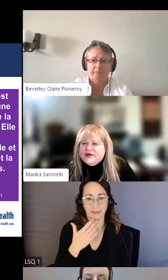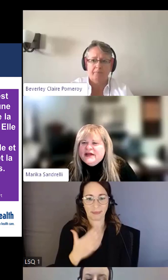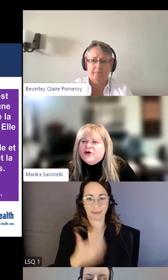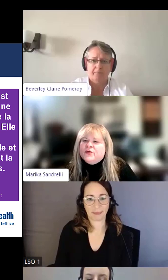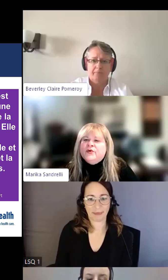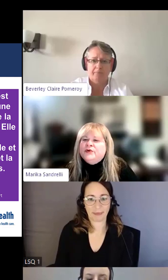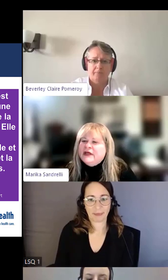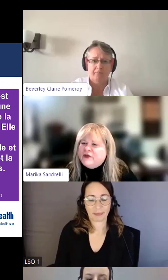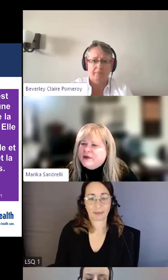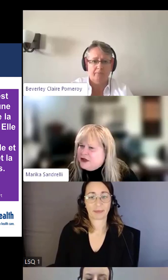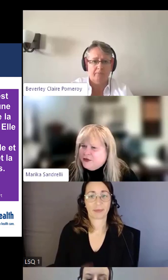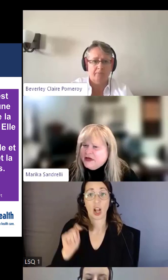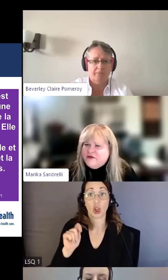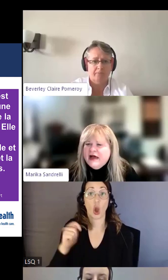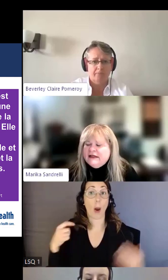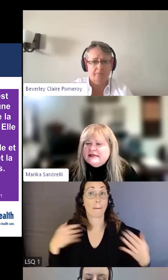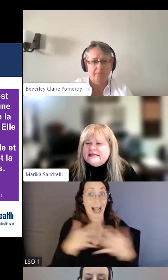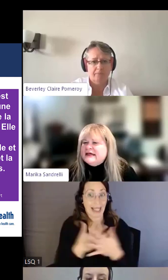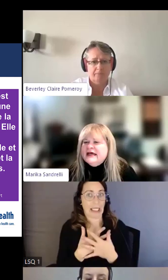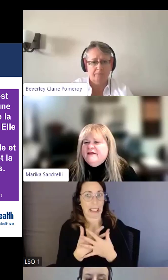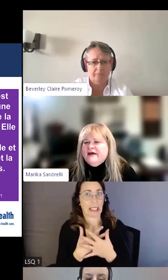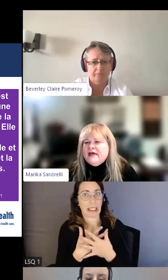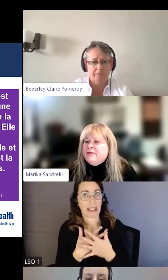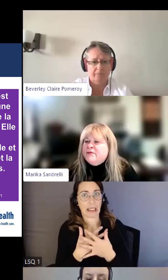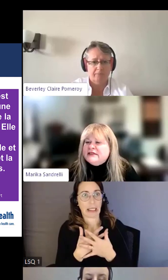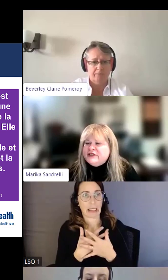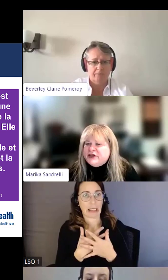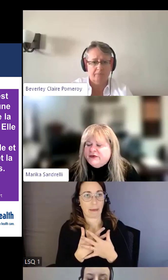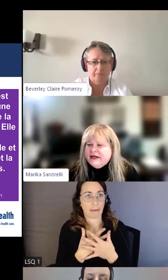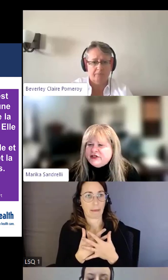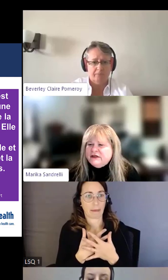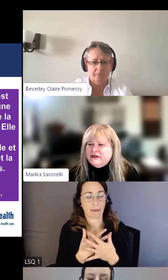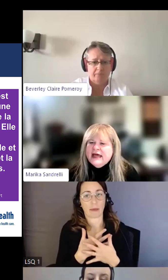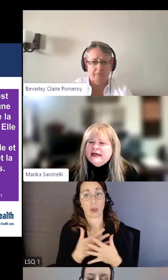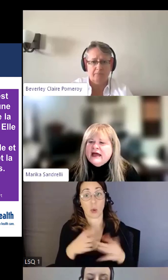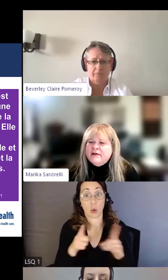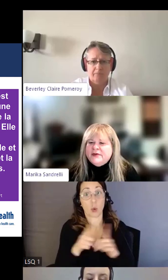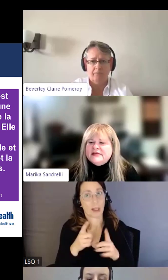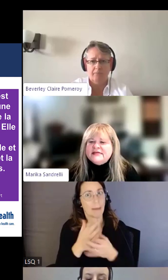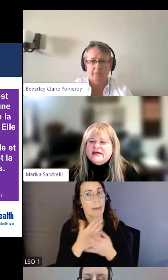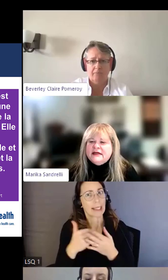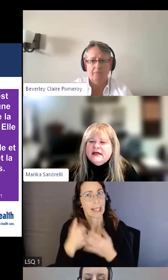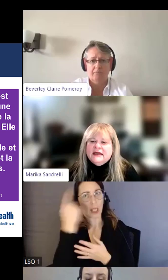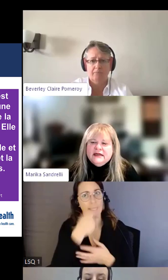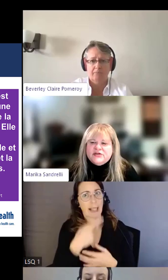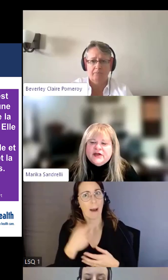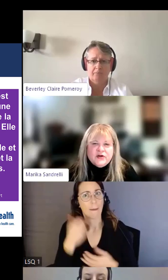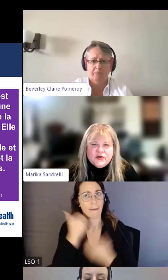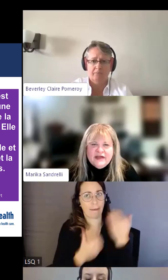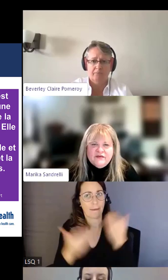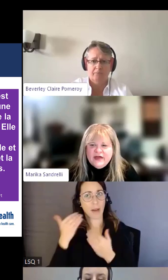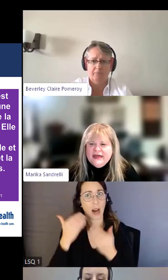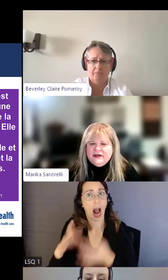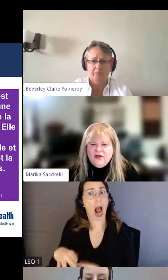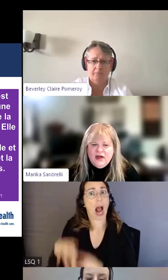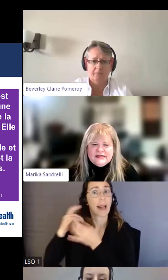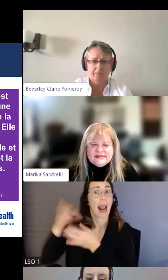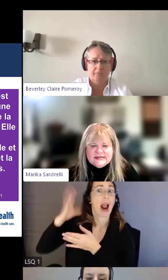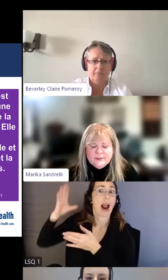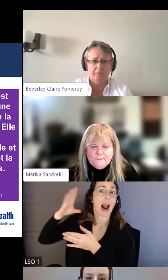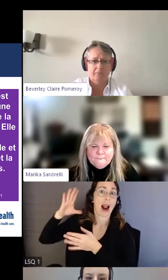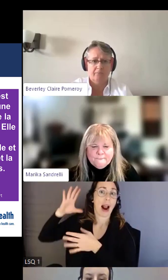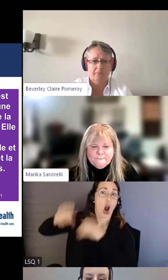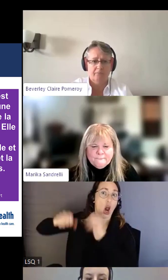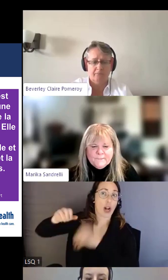est aussi une blessure de la violence coloniale qui peut être multigénérationnelle et qui peut englober une douleur historique,